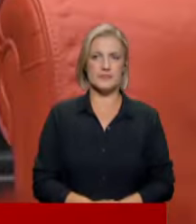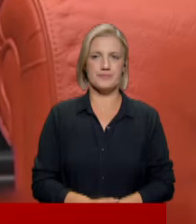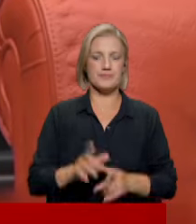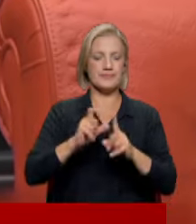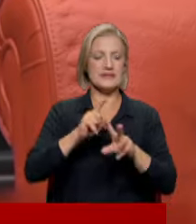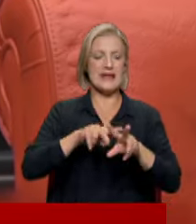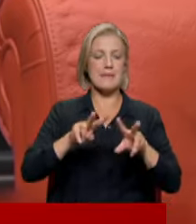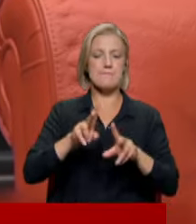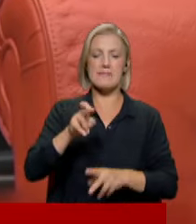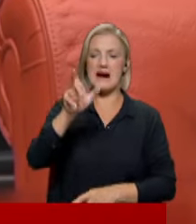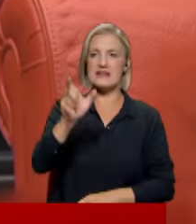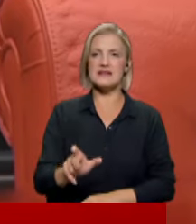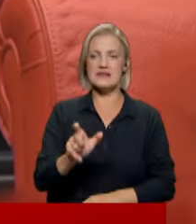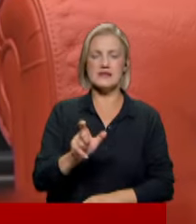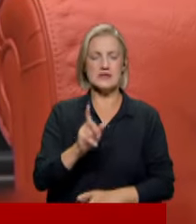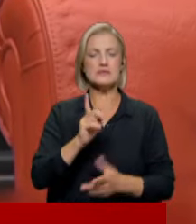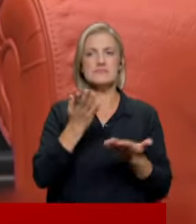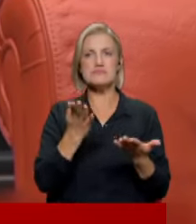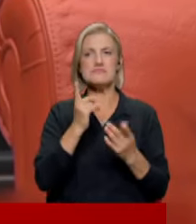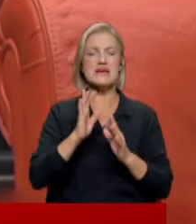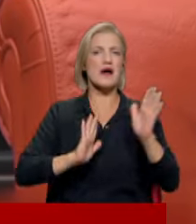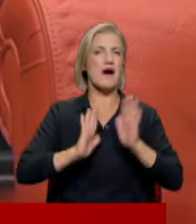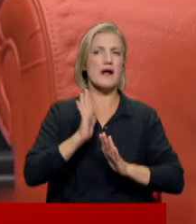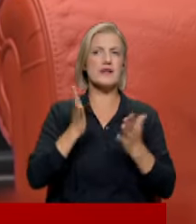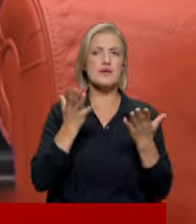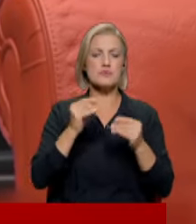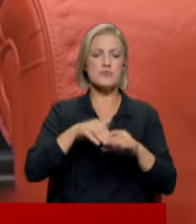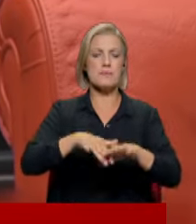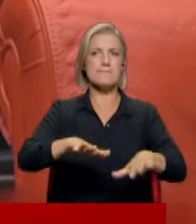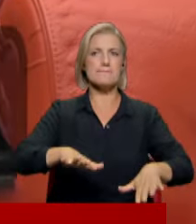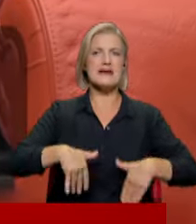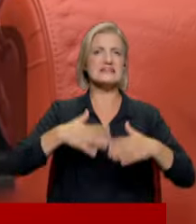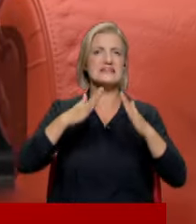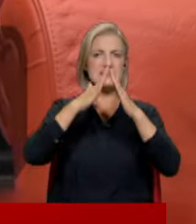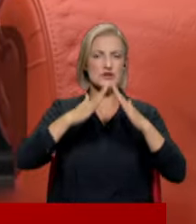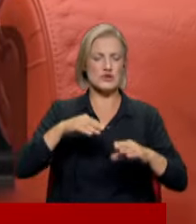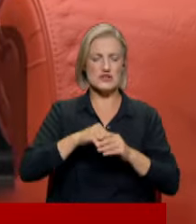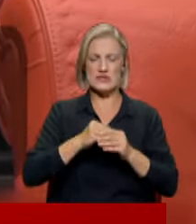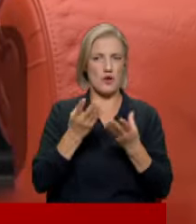DEM Parti'nin sözün dışında bir tavrı asla bu meclis çatısı altında söz konusu.